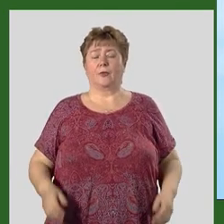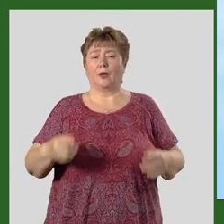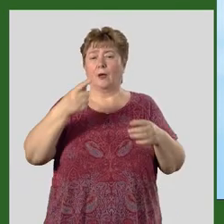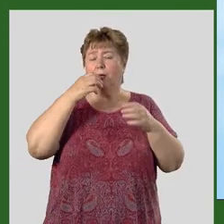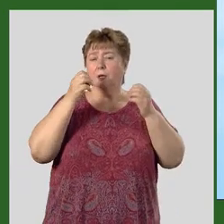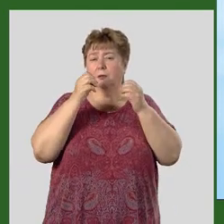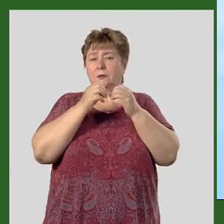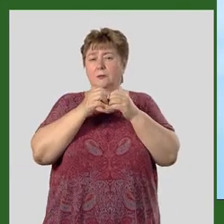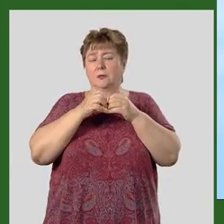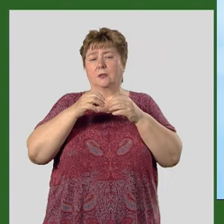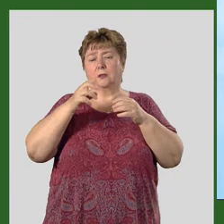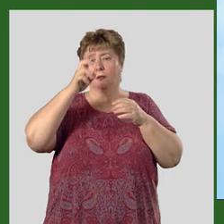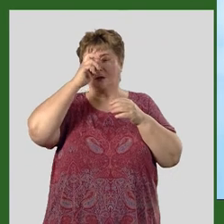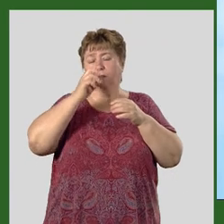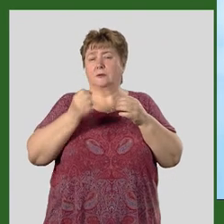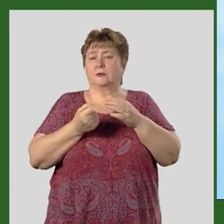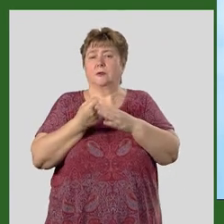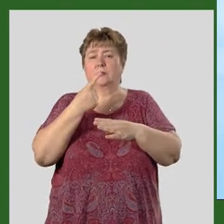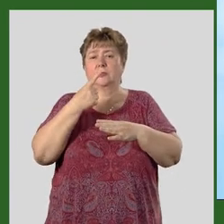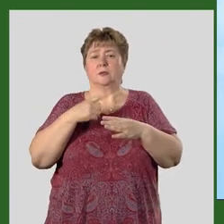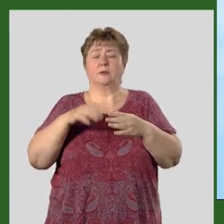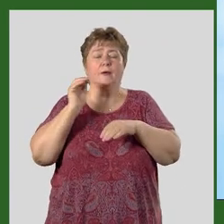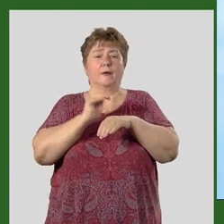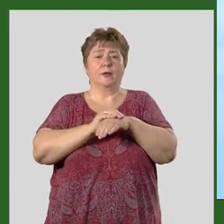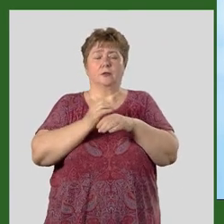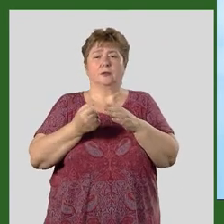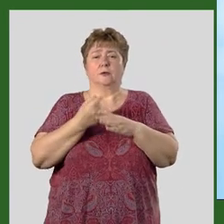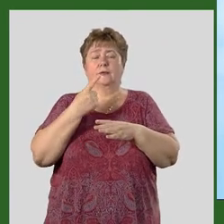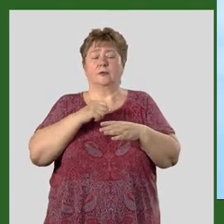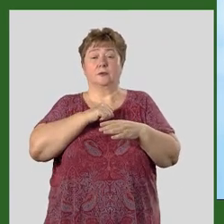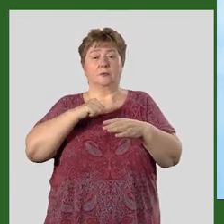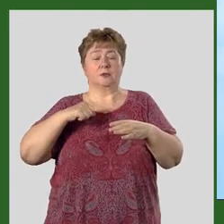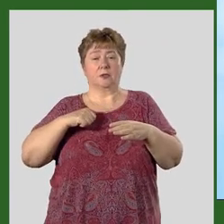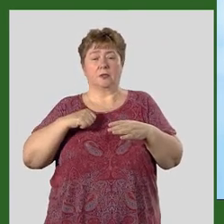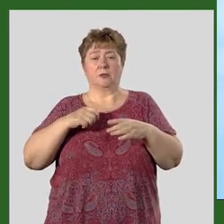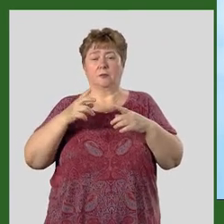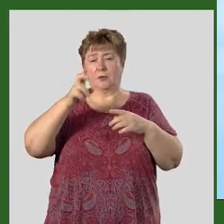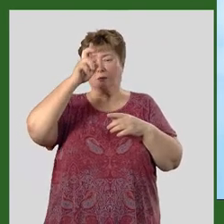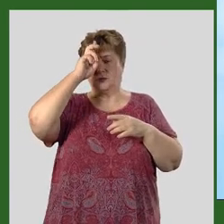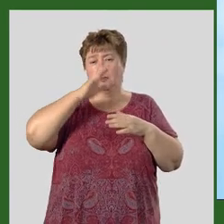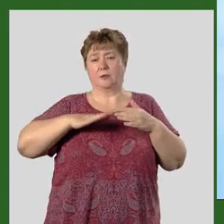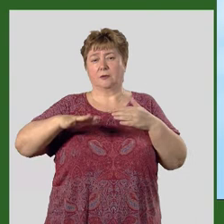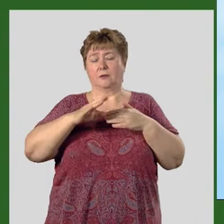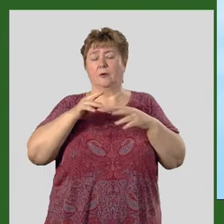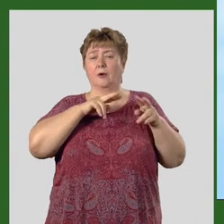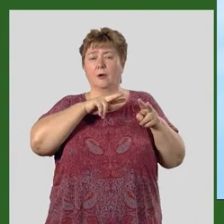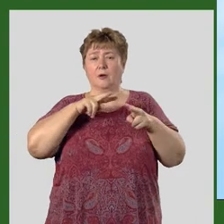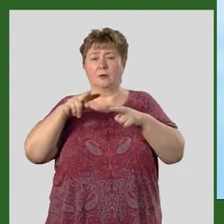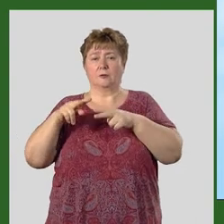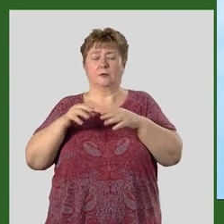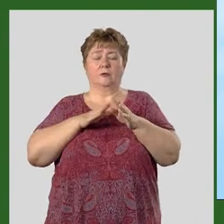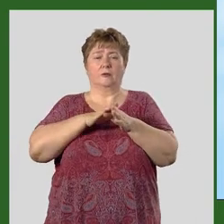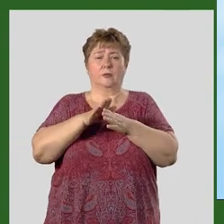Около десятка государственных образований фактически являются самостоятельными государствами. Контролируя